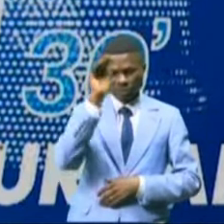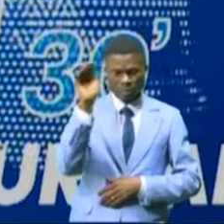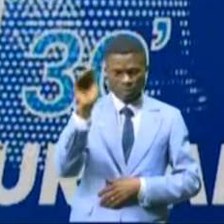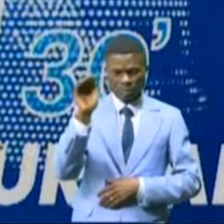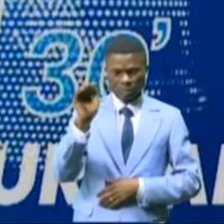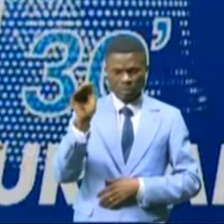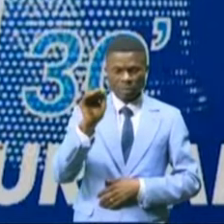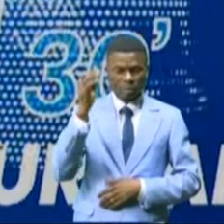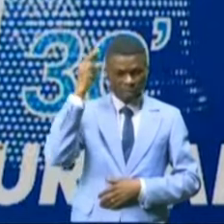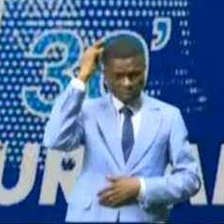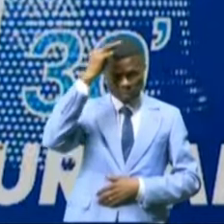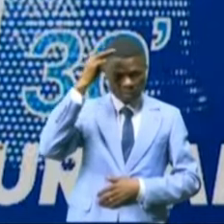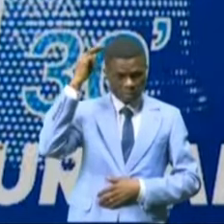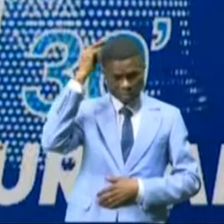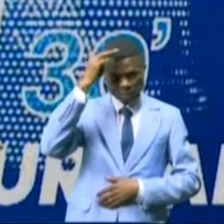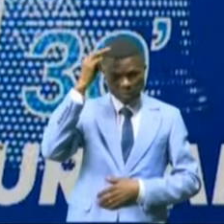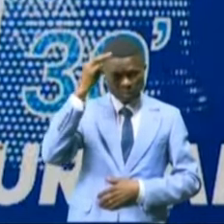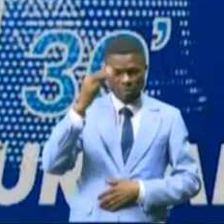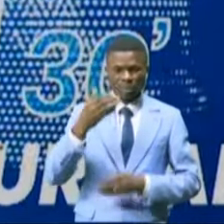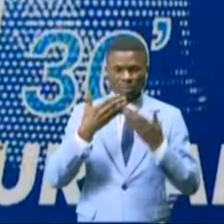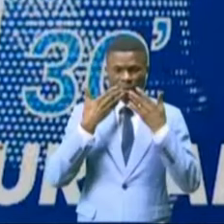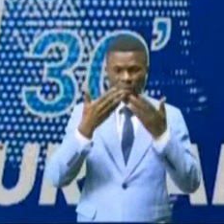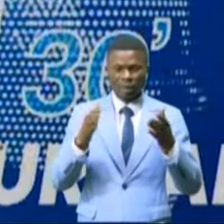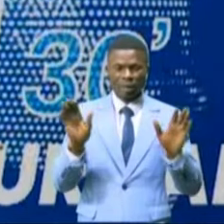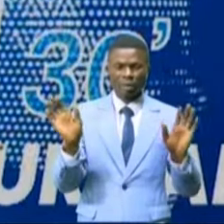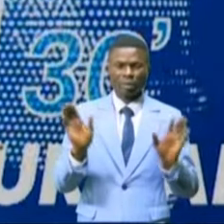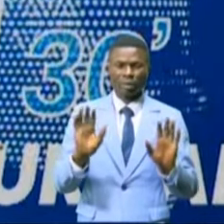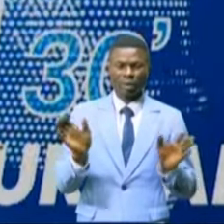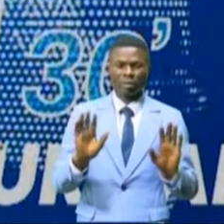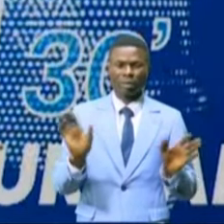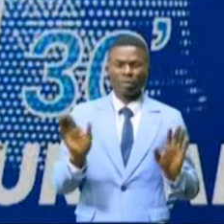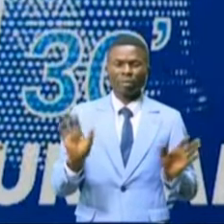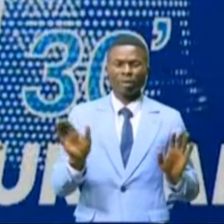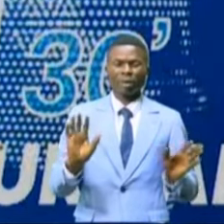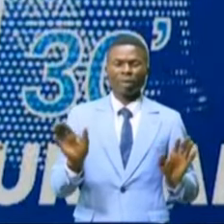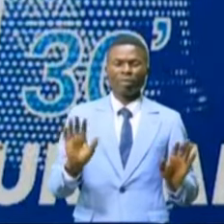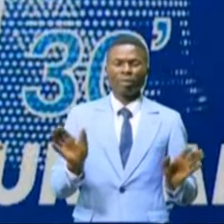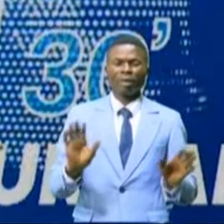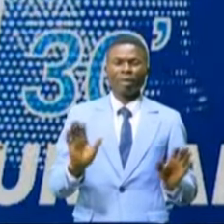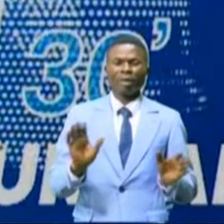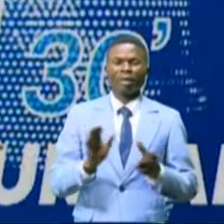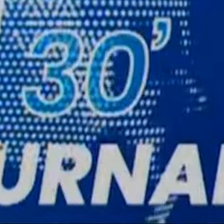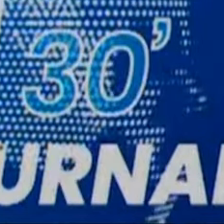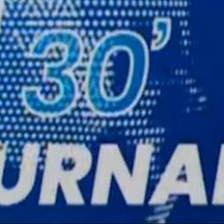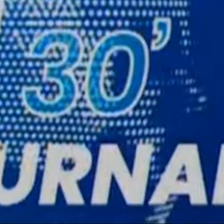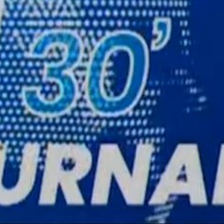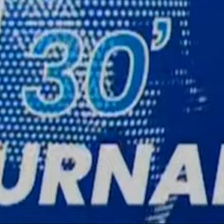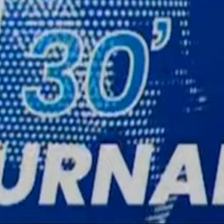19h Nadine Kilocho, 20h Sandra Nyangitabou. Excellent week-end à toutes et à tous. Au revoir.